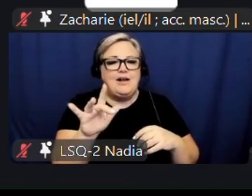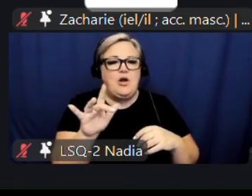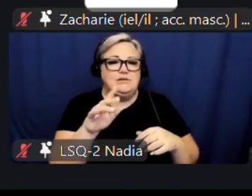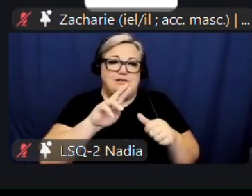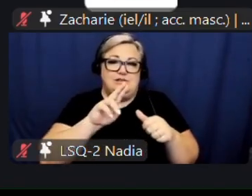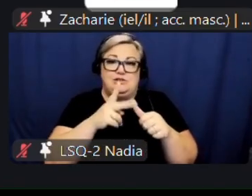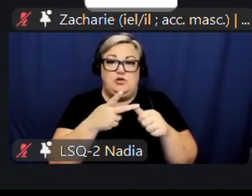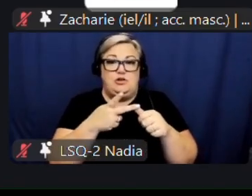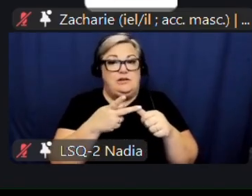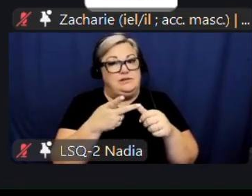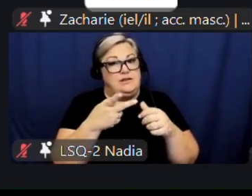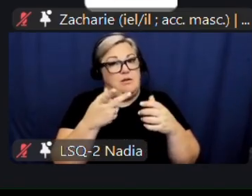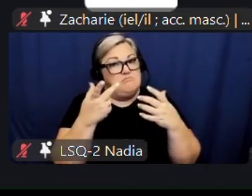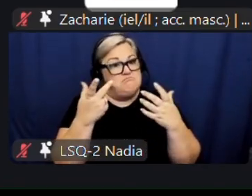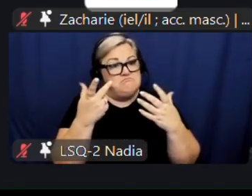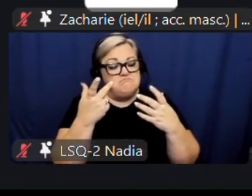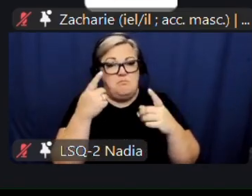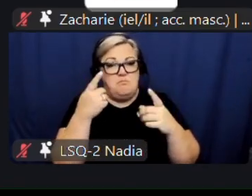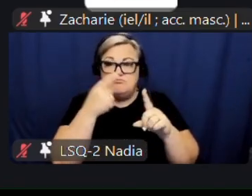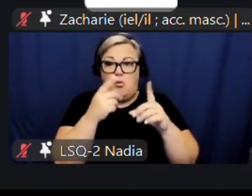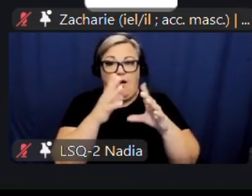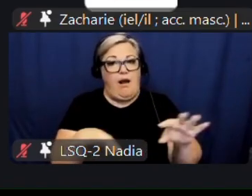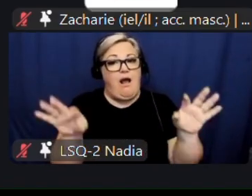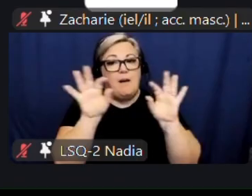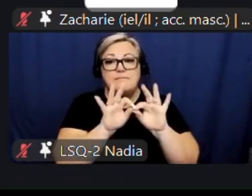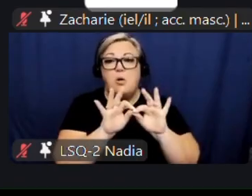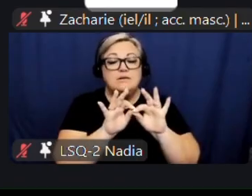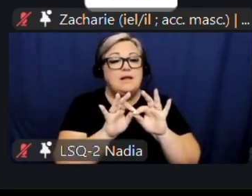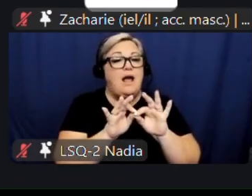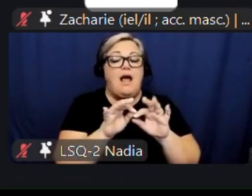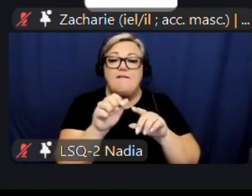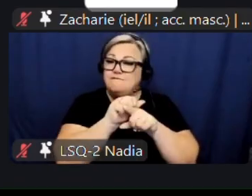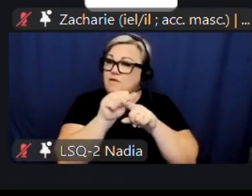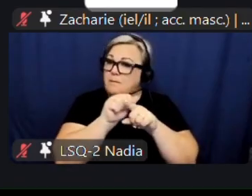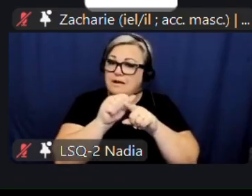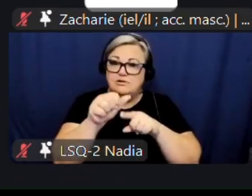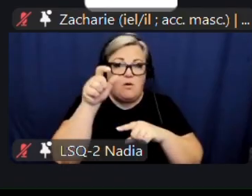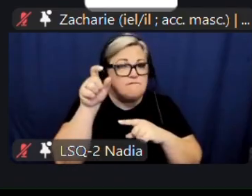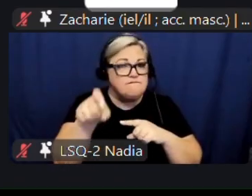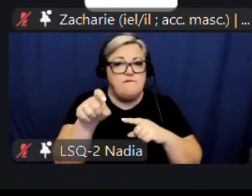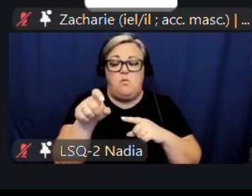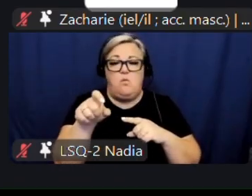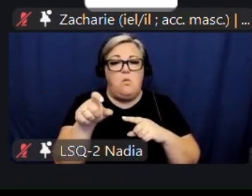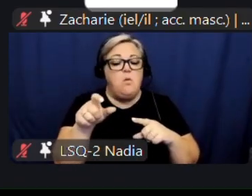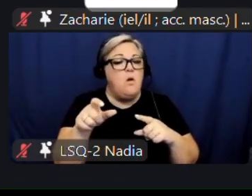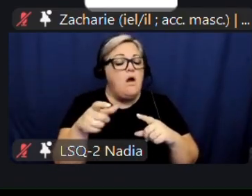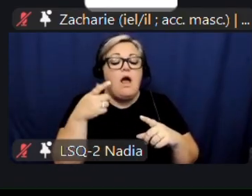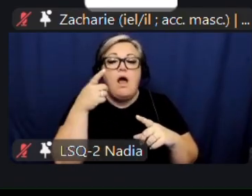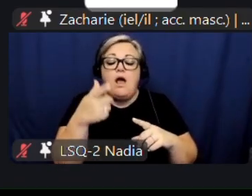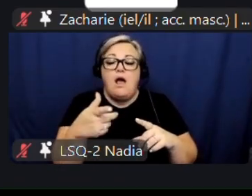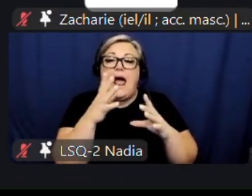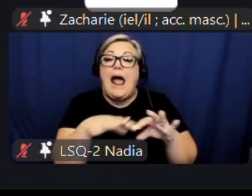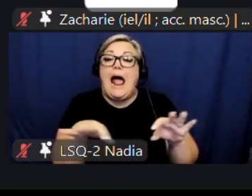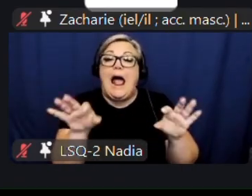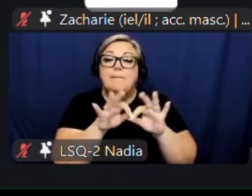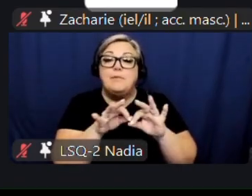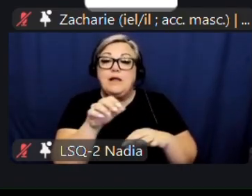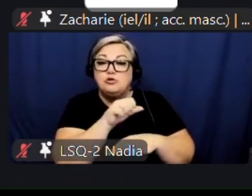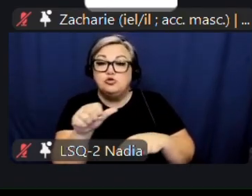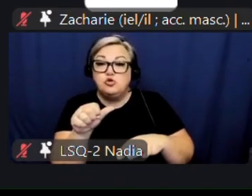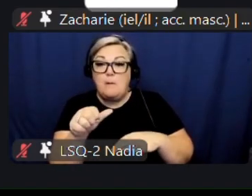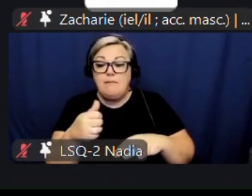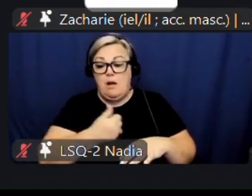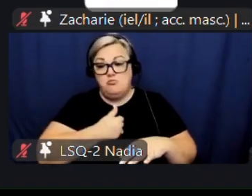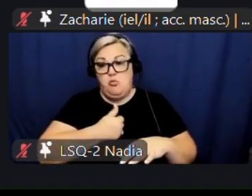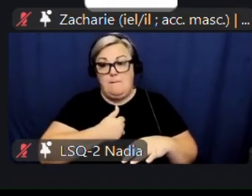le deuxième pilier, vous l'avez tous presque soulevé. La formation, c'est essentiel et c'est important que ce soit pas juste une